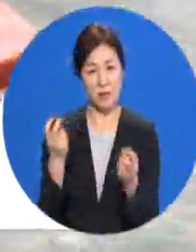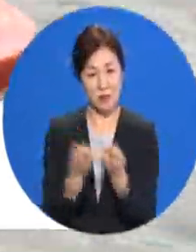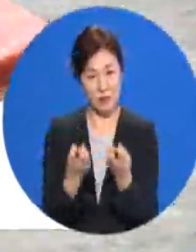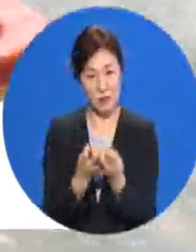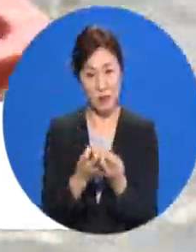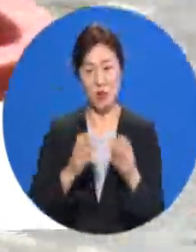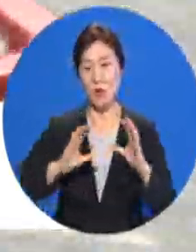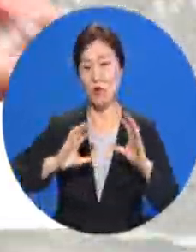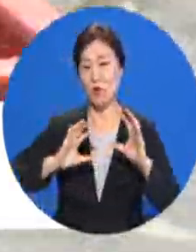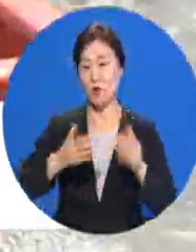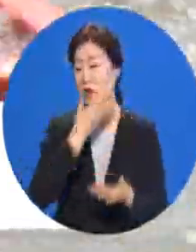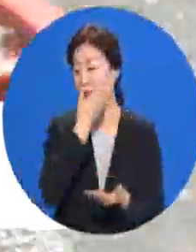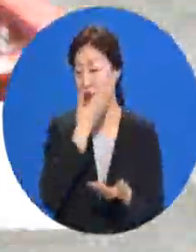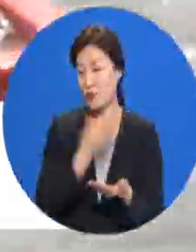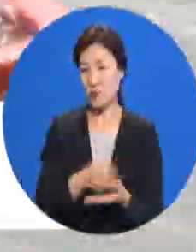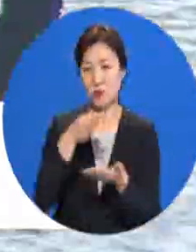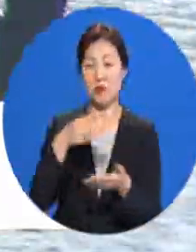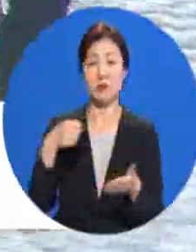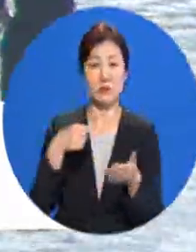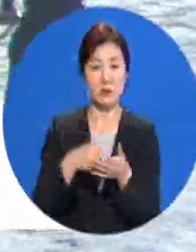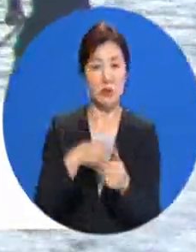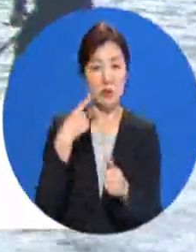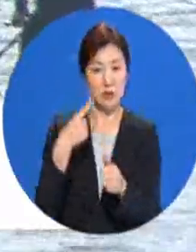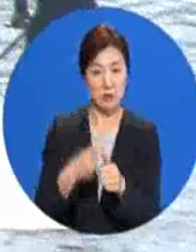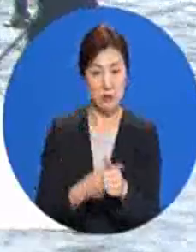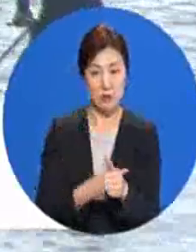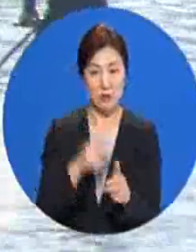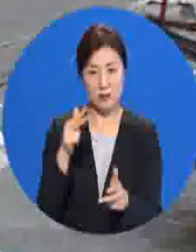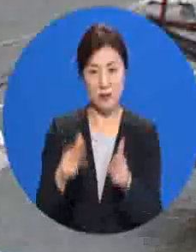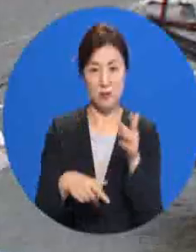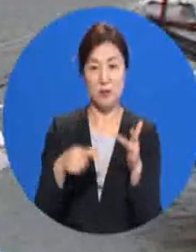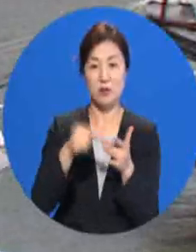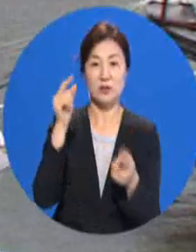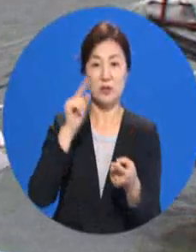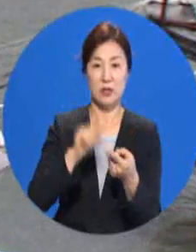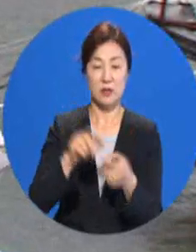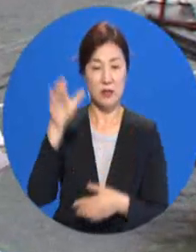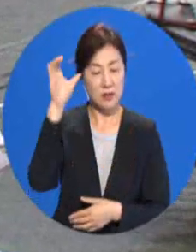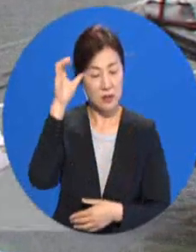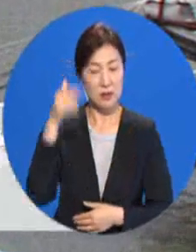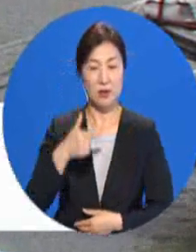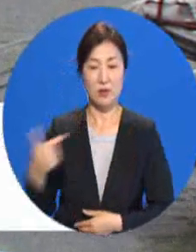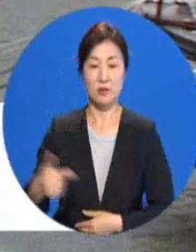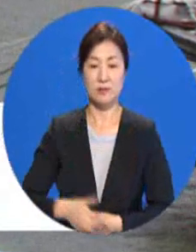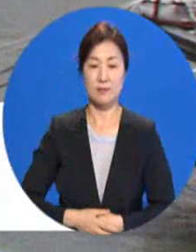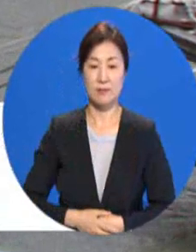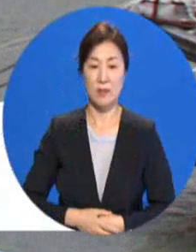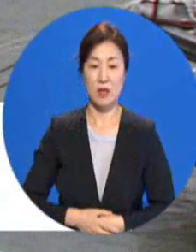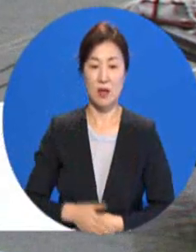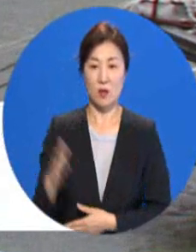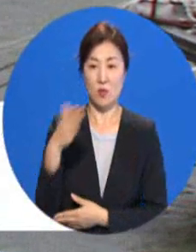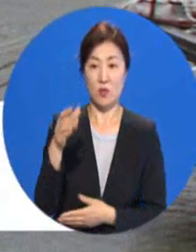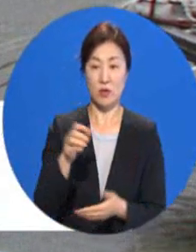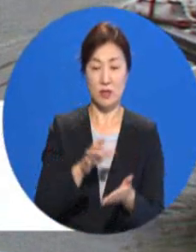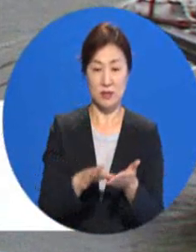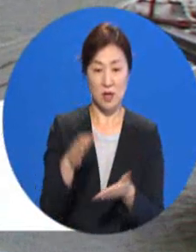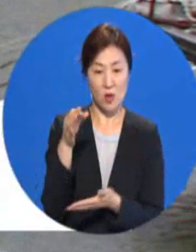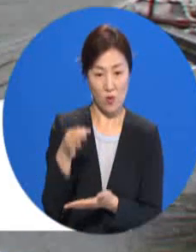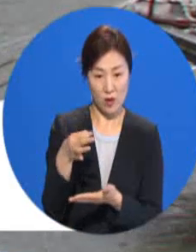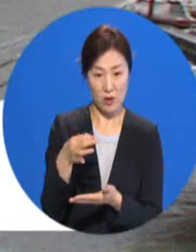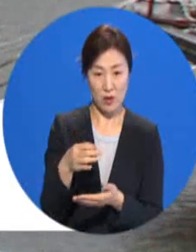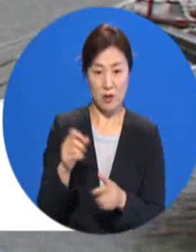지정돼 강마을 재생사업 선정에 대한 기대감을 높이고 있습니다. 수산자원과 생태가치를 극대화하여 어촌